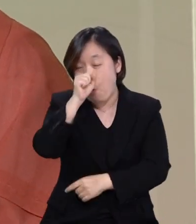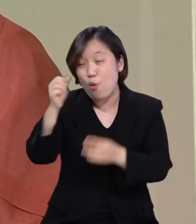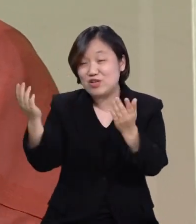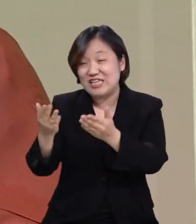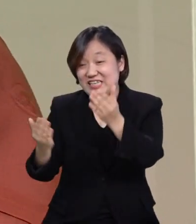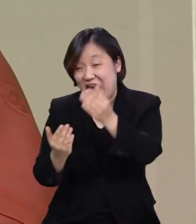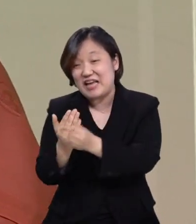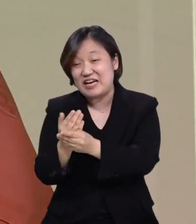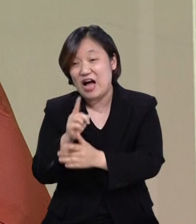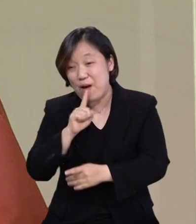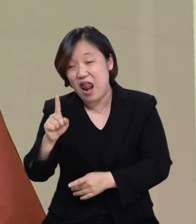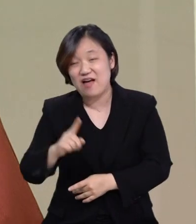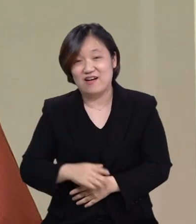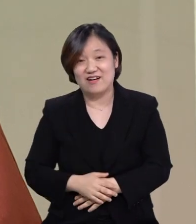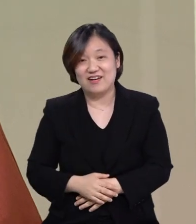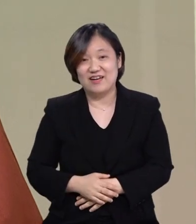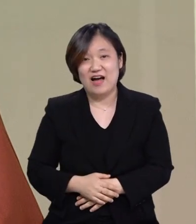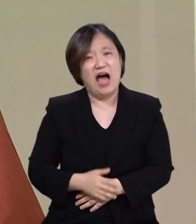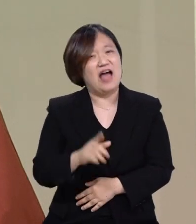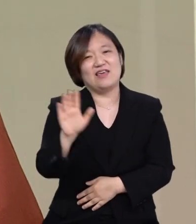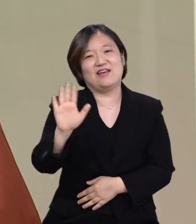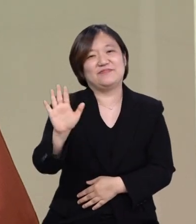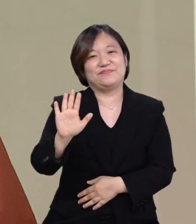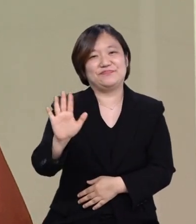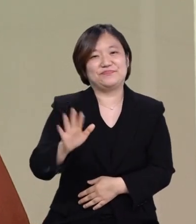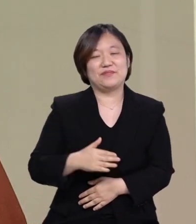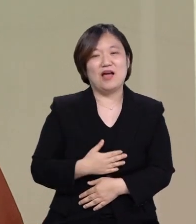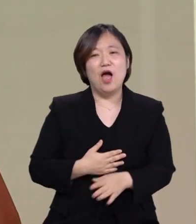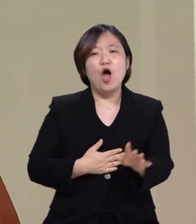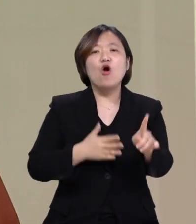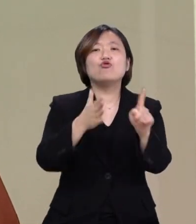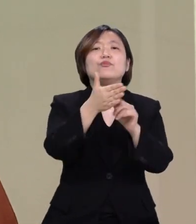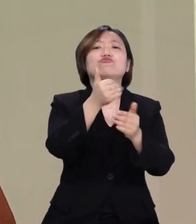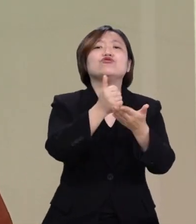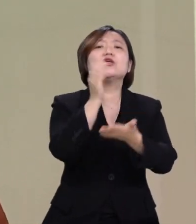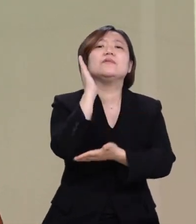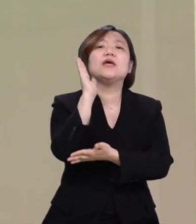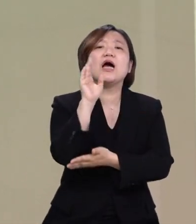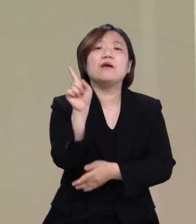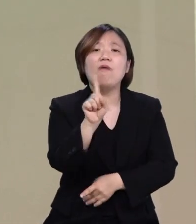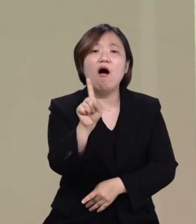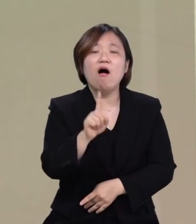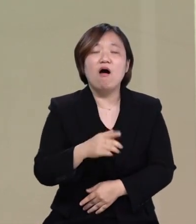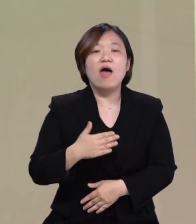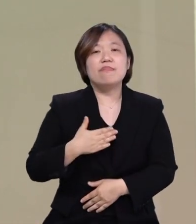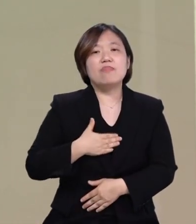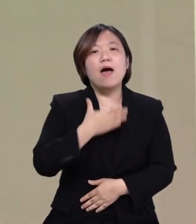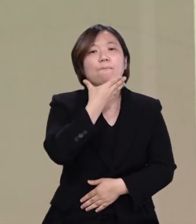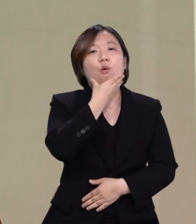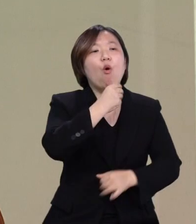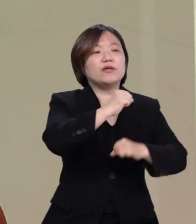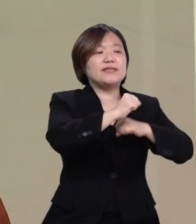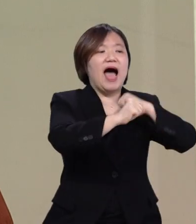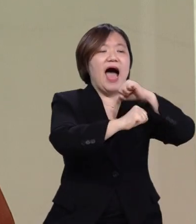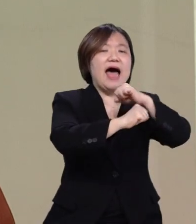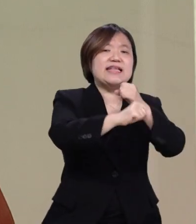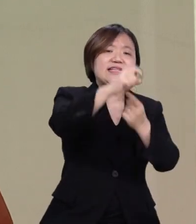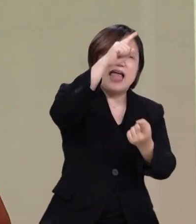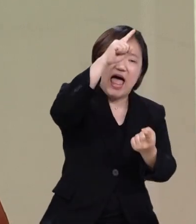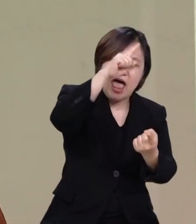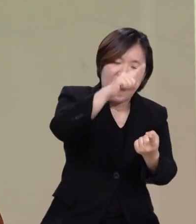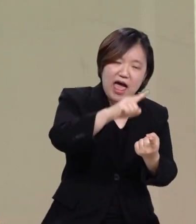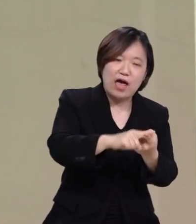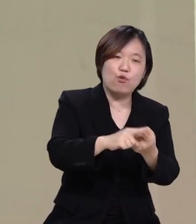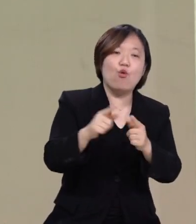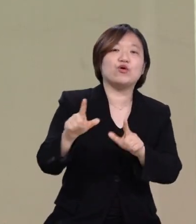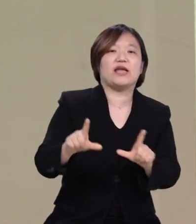라든가 그렇지만 우리 부처님께서는 다 내가 지은 복대로 살아 뿐이다 다 내가